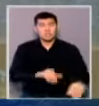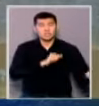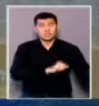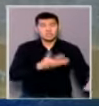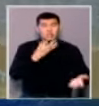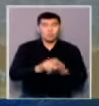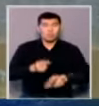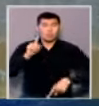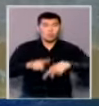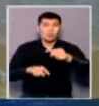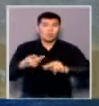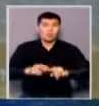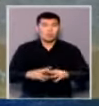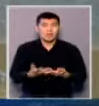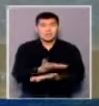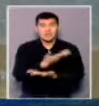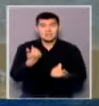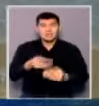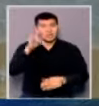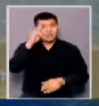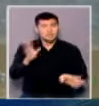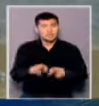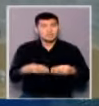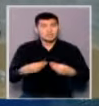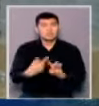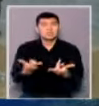защищали нашу родину. Нет ни одной казахской